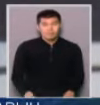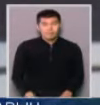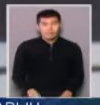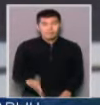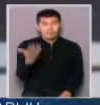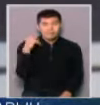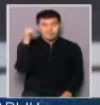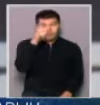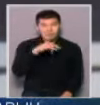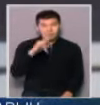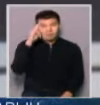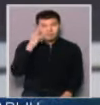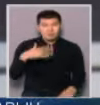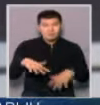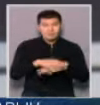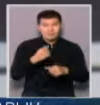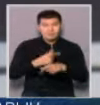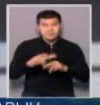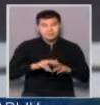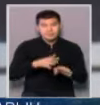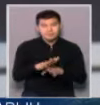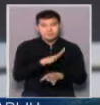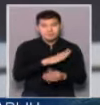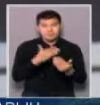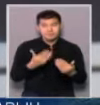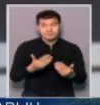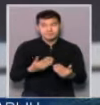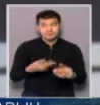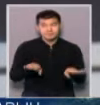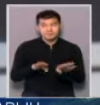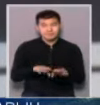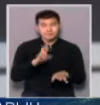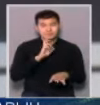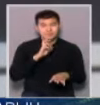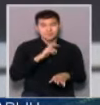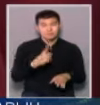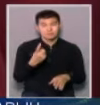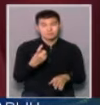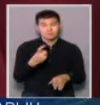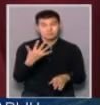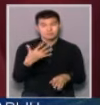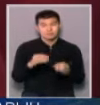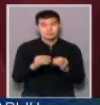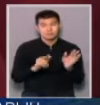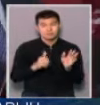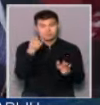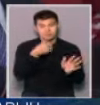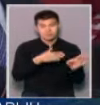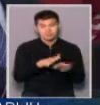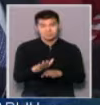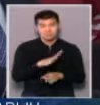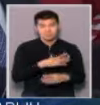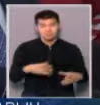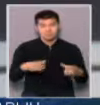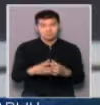бұрын Қазақстан мұнайын 20 жылын атап өттік. Биыл да сол мұнайына 100 жыл толып отыр.